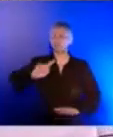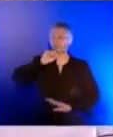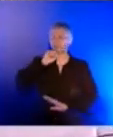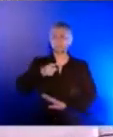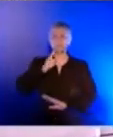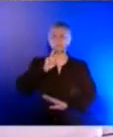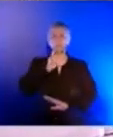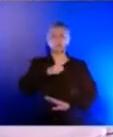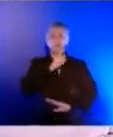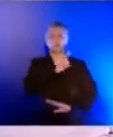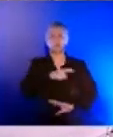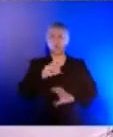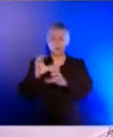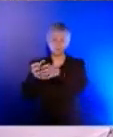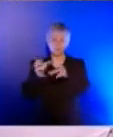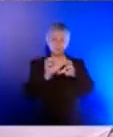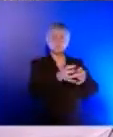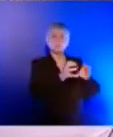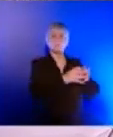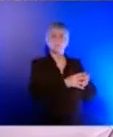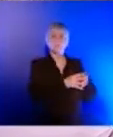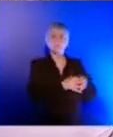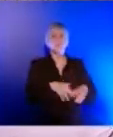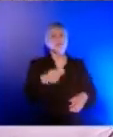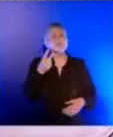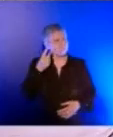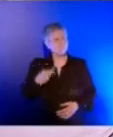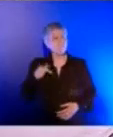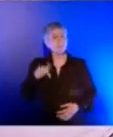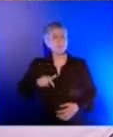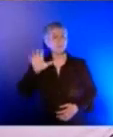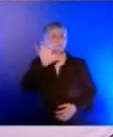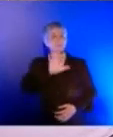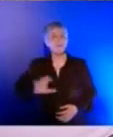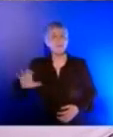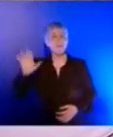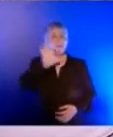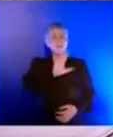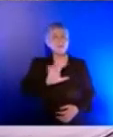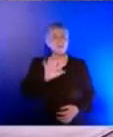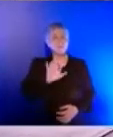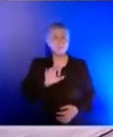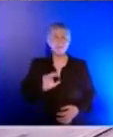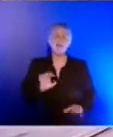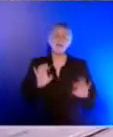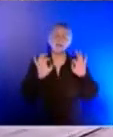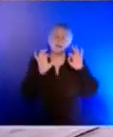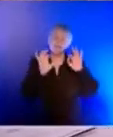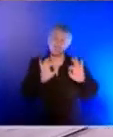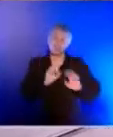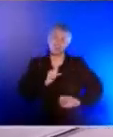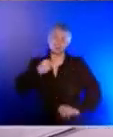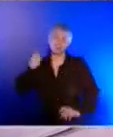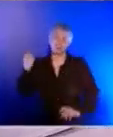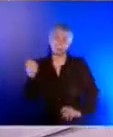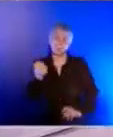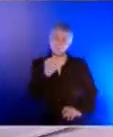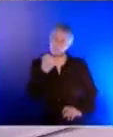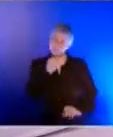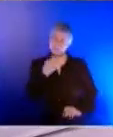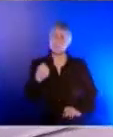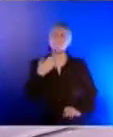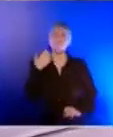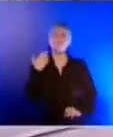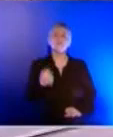φαίνεται ότι γίνονται κάποια δειλά βήματα υπό την κυριαρχία βεβαίως της συντηρητικής δεξιάς για την αμοιβαιοποίηση